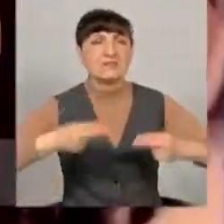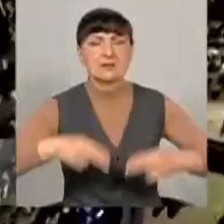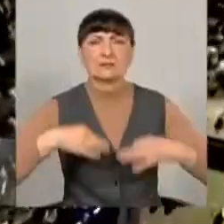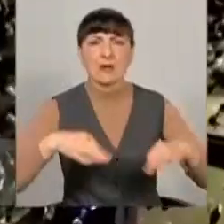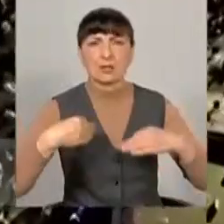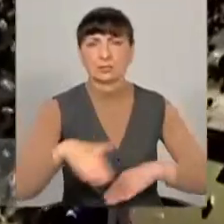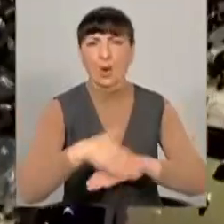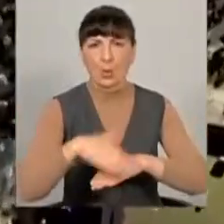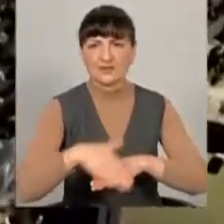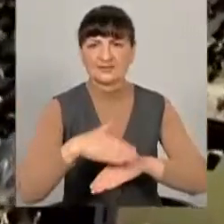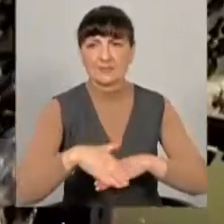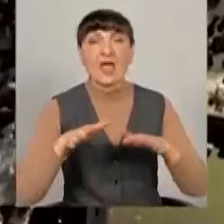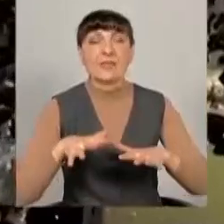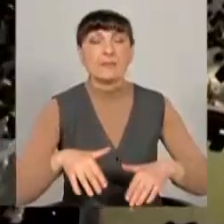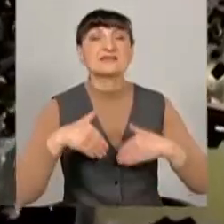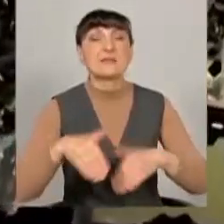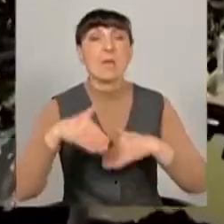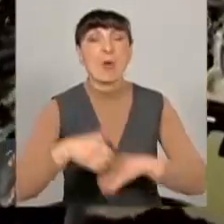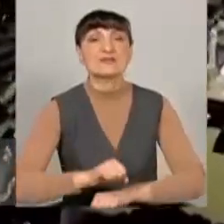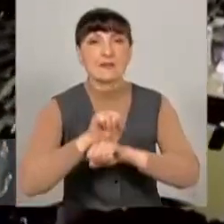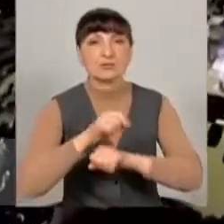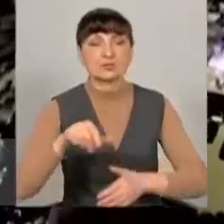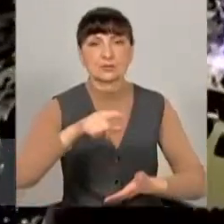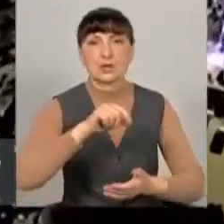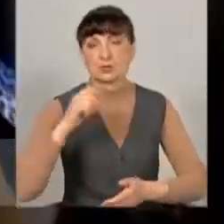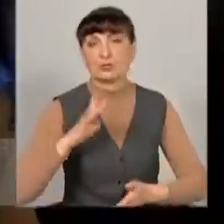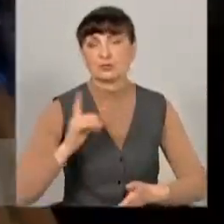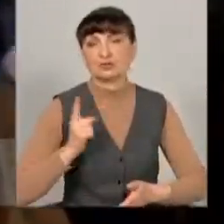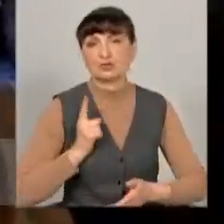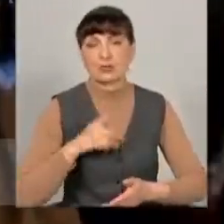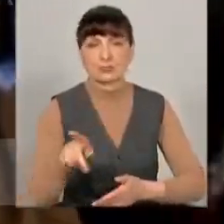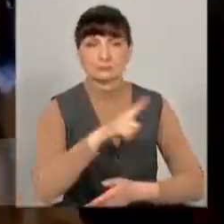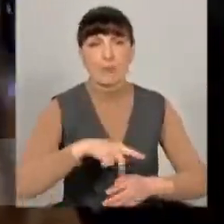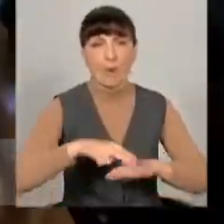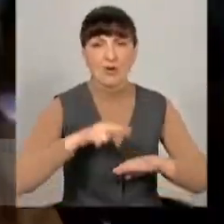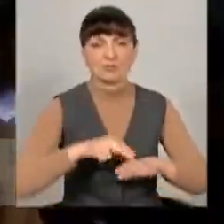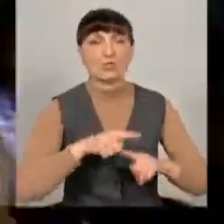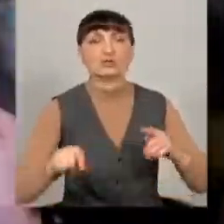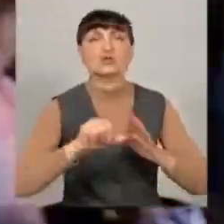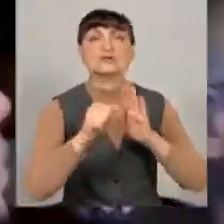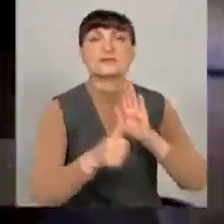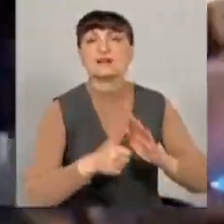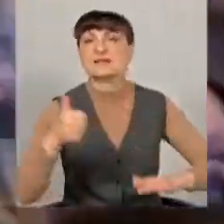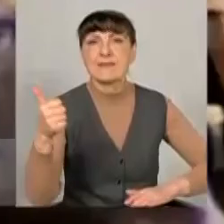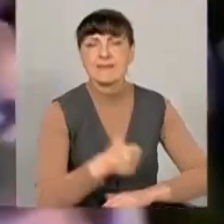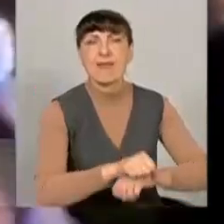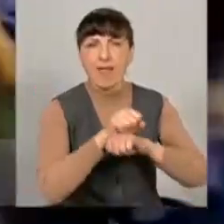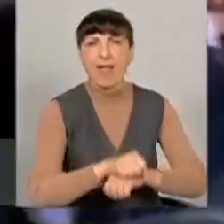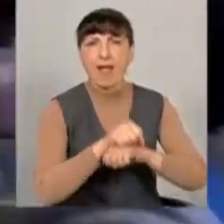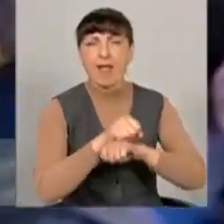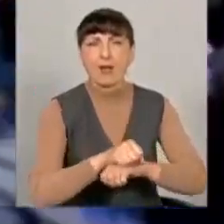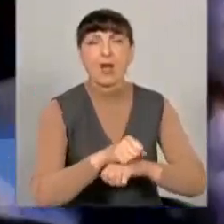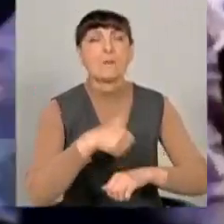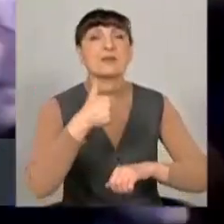транспорта на улицах, а на месте демонстрации дежурила полиция. Массовые беспорядки продолжаются уже 16-ю неделю, несмотря на решение